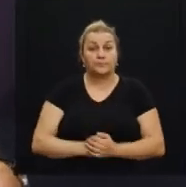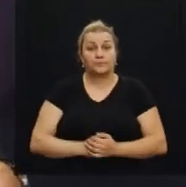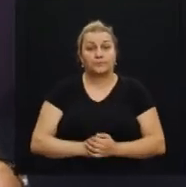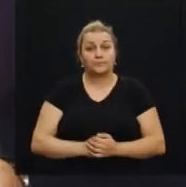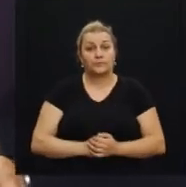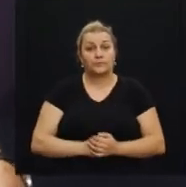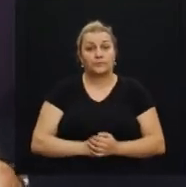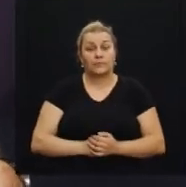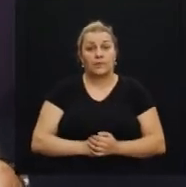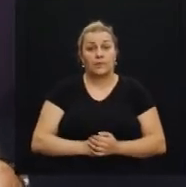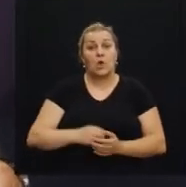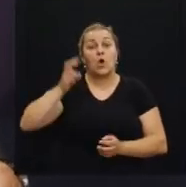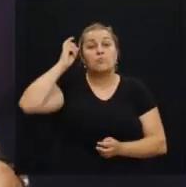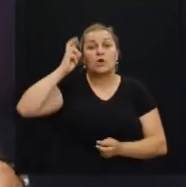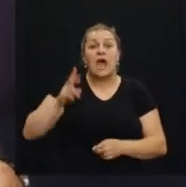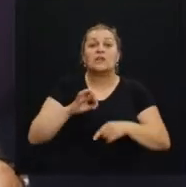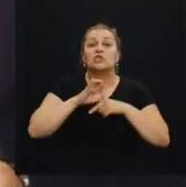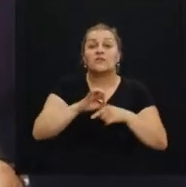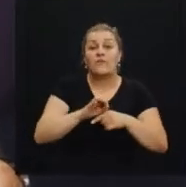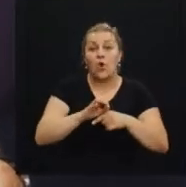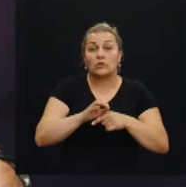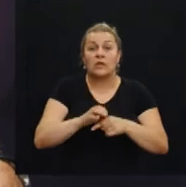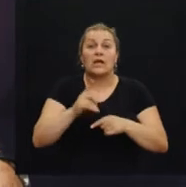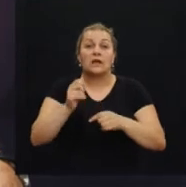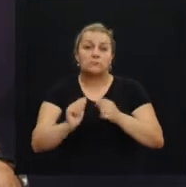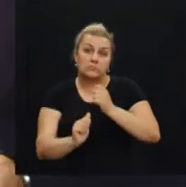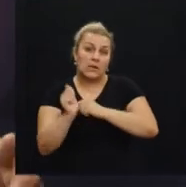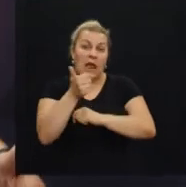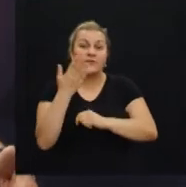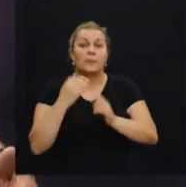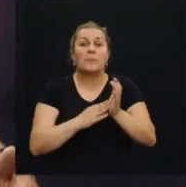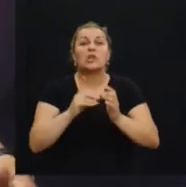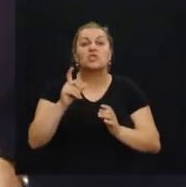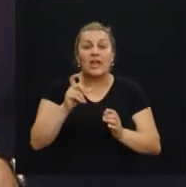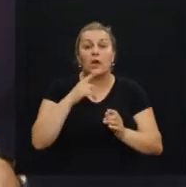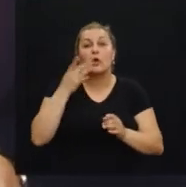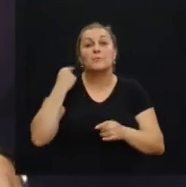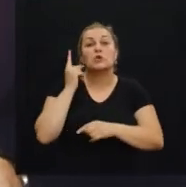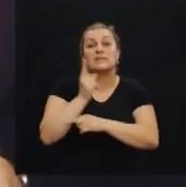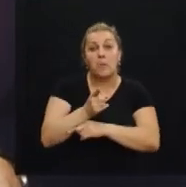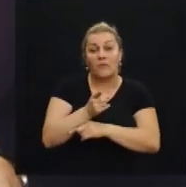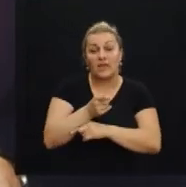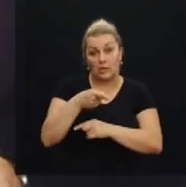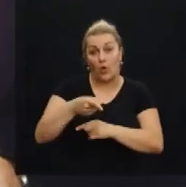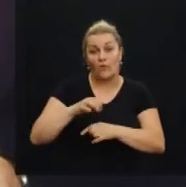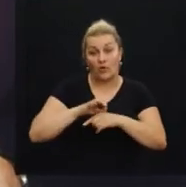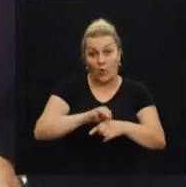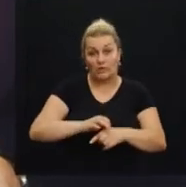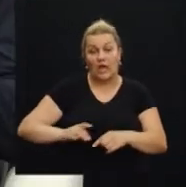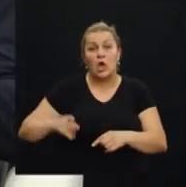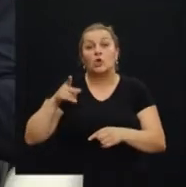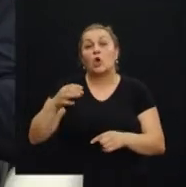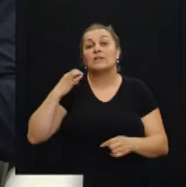vod, protudiverzantski, na čelu s Milom Čatlakom, koji je inače bio zapovjednik S-voda. To je sin od